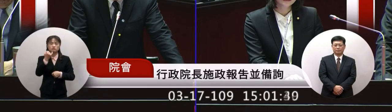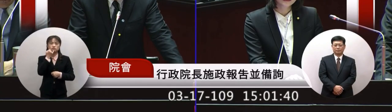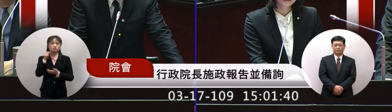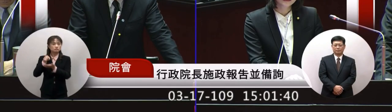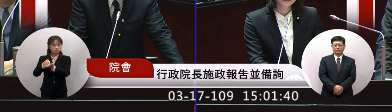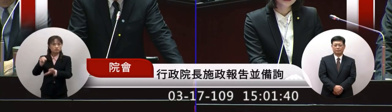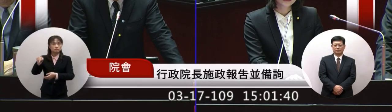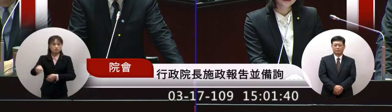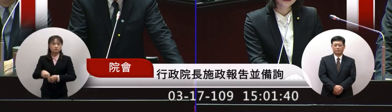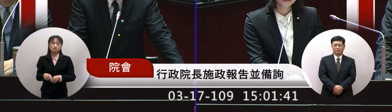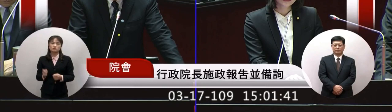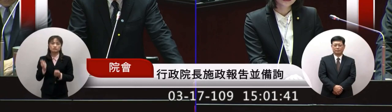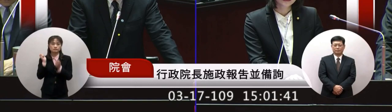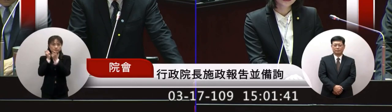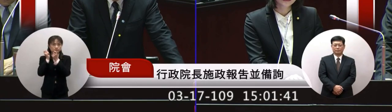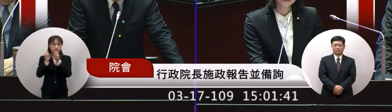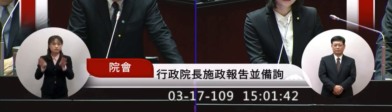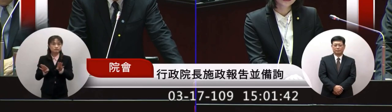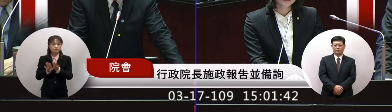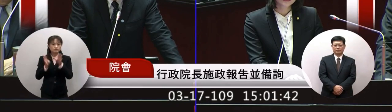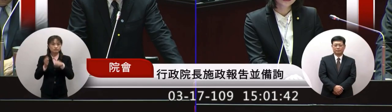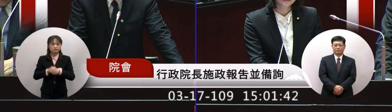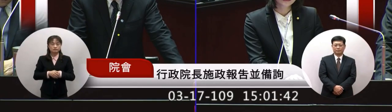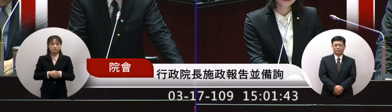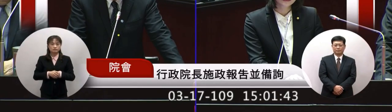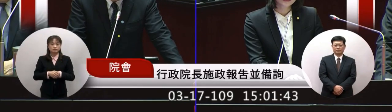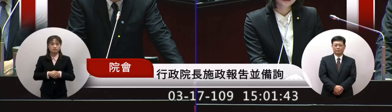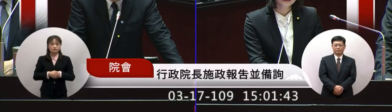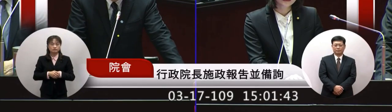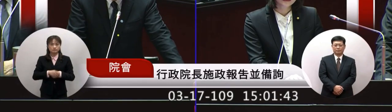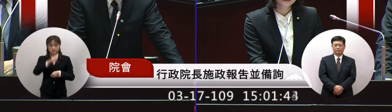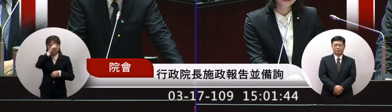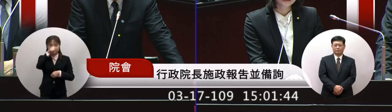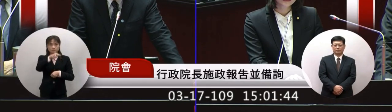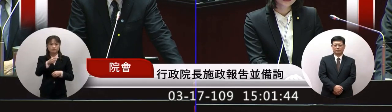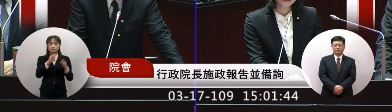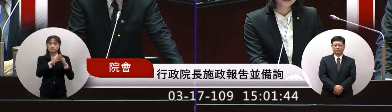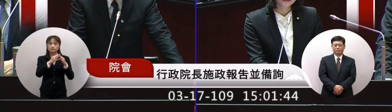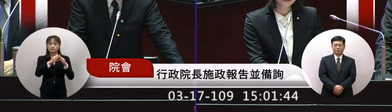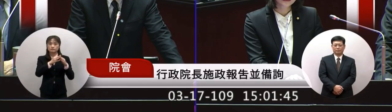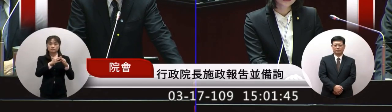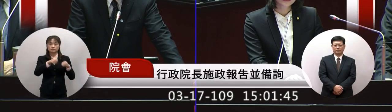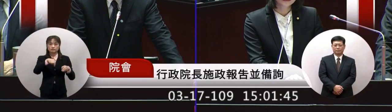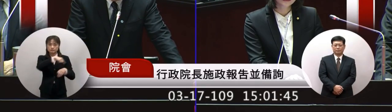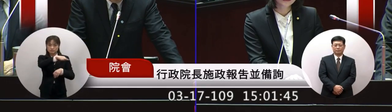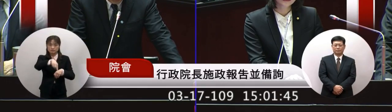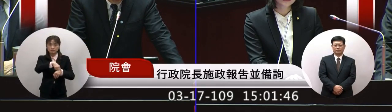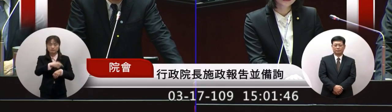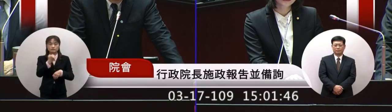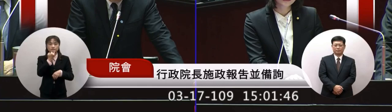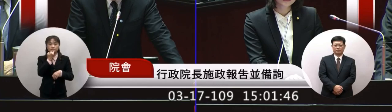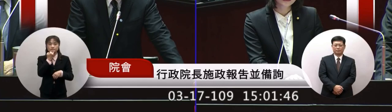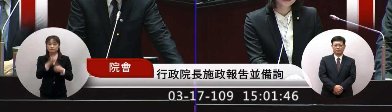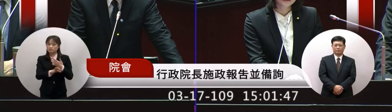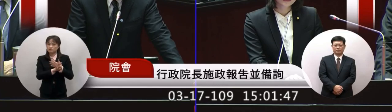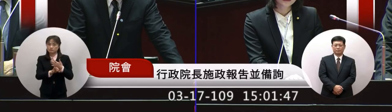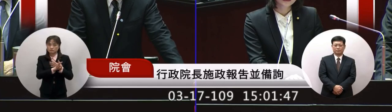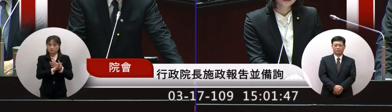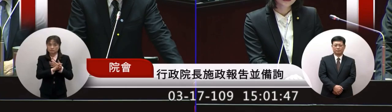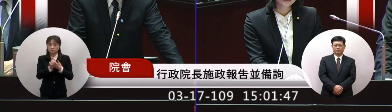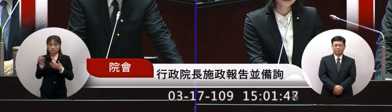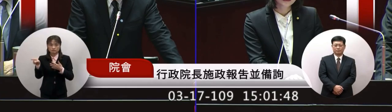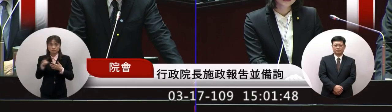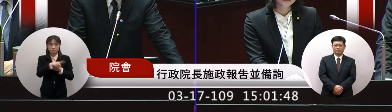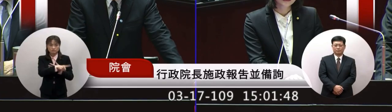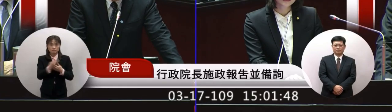最近呢也已经发展出请金融业者来进行试办，试办跟沙盒两个来并行。那我们想我们